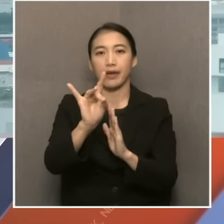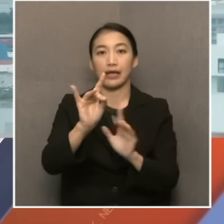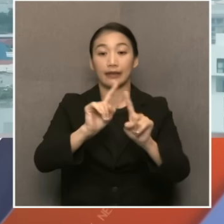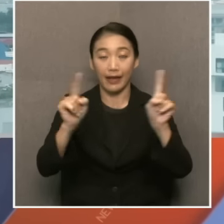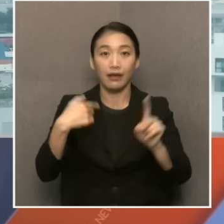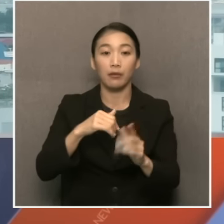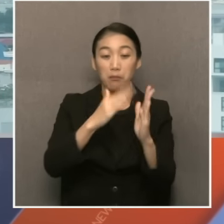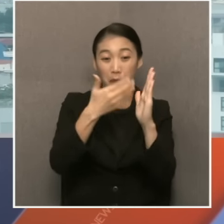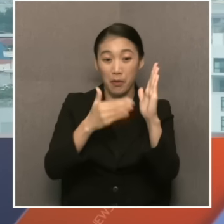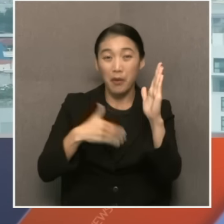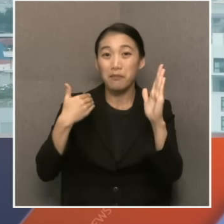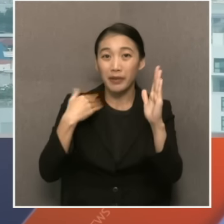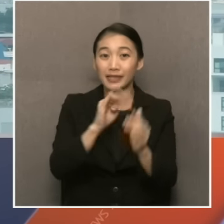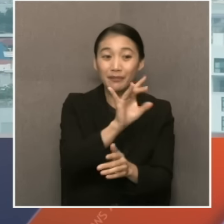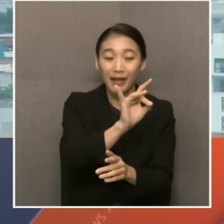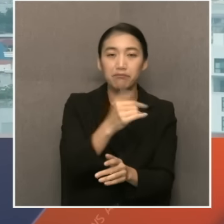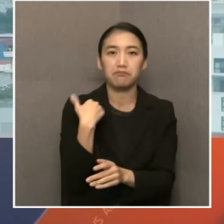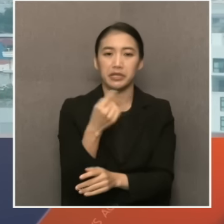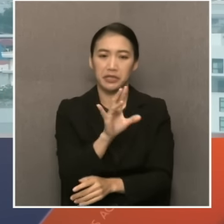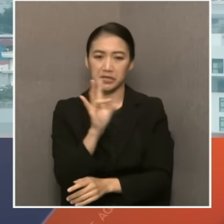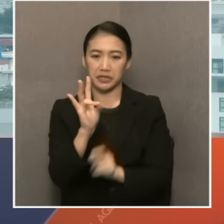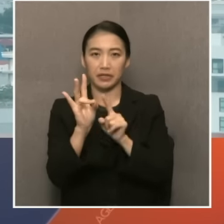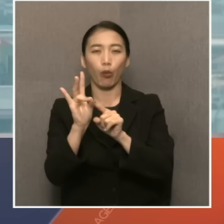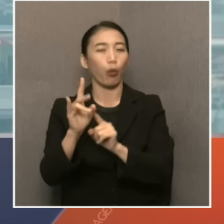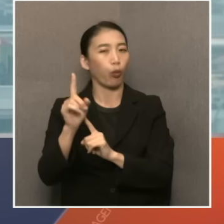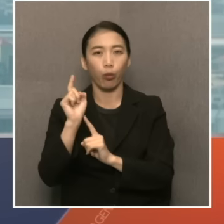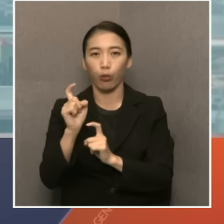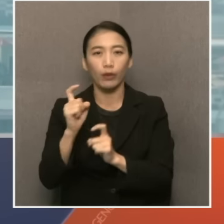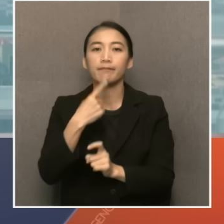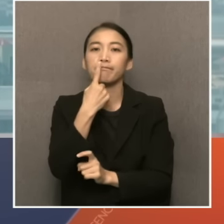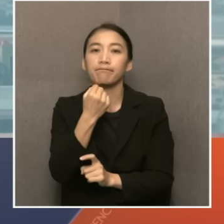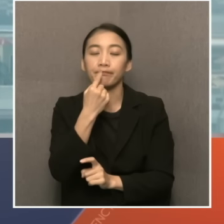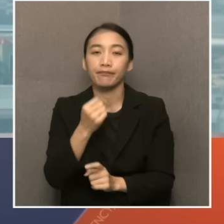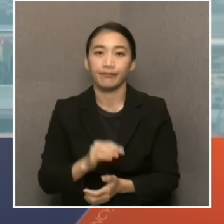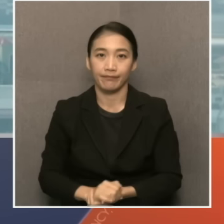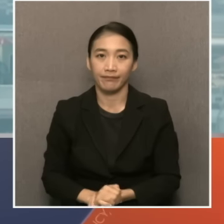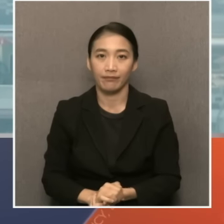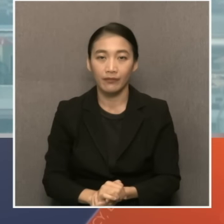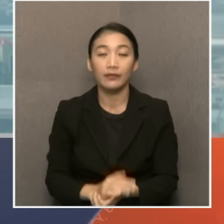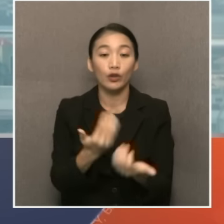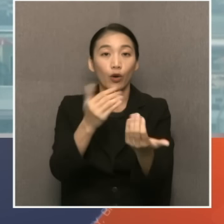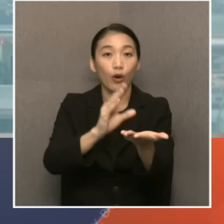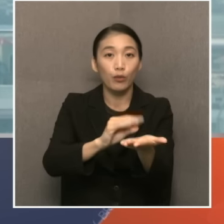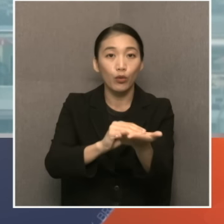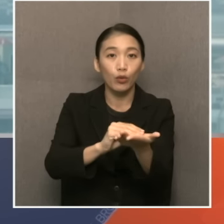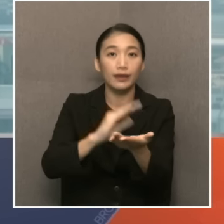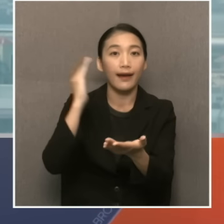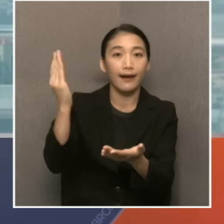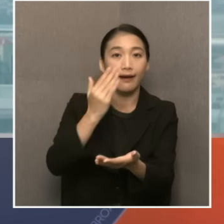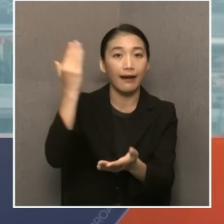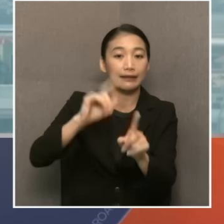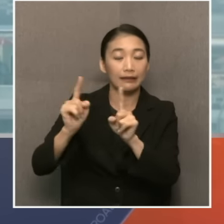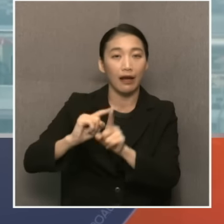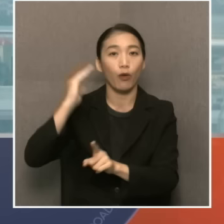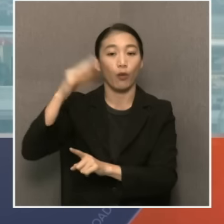คะที่ค่าฝุ่นก็อยู่ในระดับวิกฤตหรือว่าสีแดงค่ะนอกเหนือจากนี้แล้วข้อมูลเรื่องสภาพอากาศจากกรมอุตุนิยมวิทยาก็เ